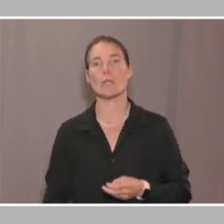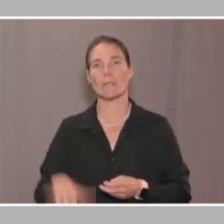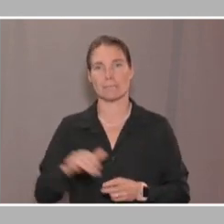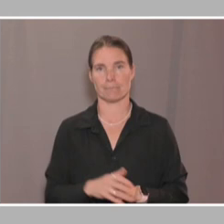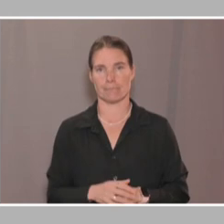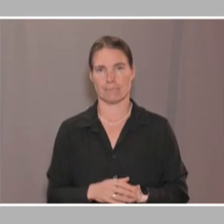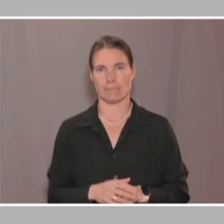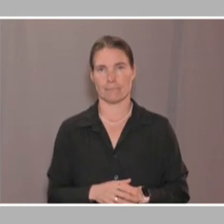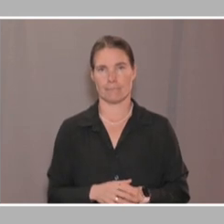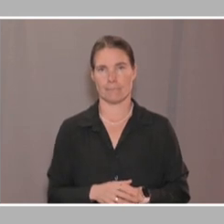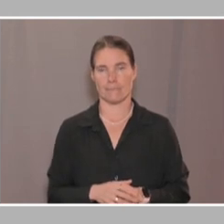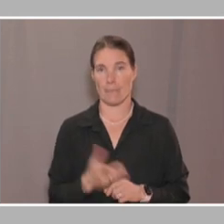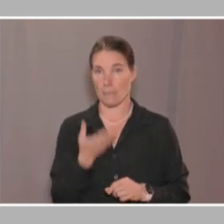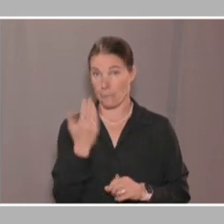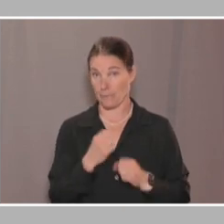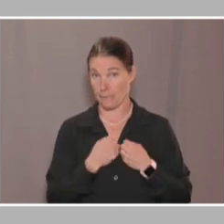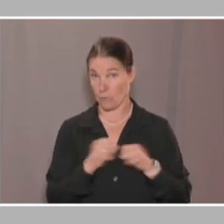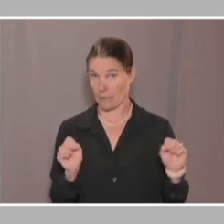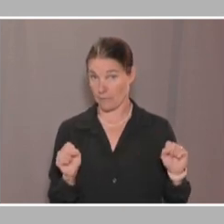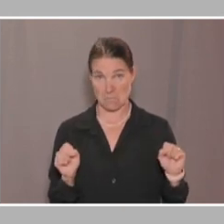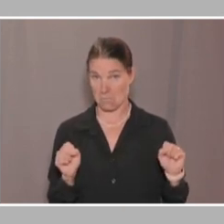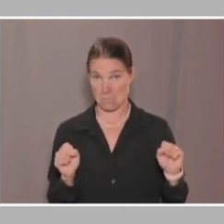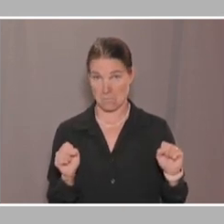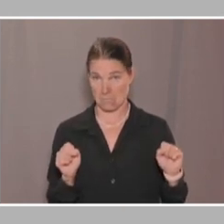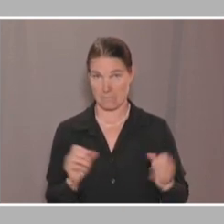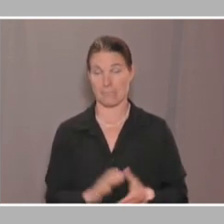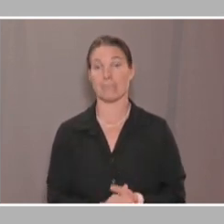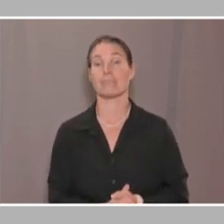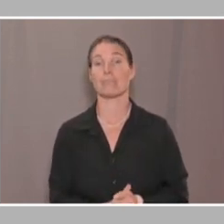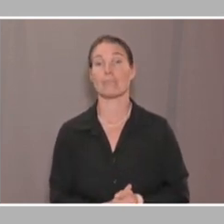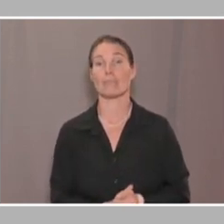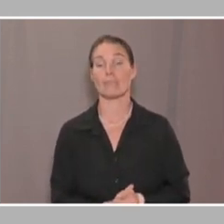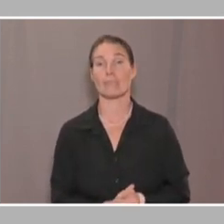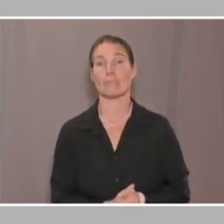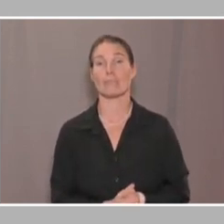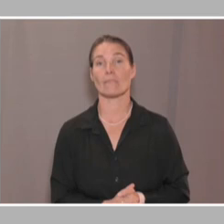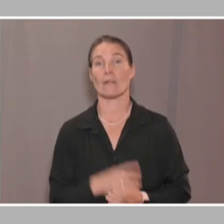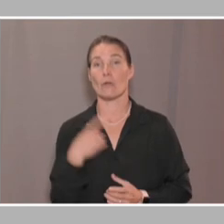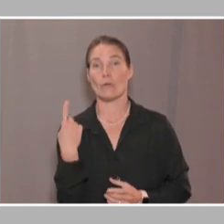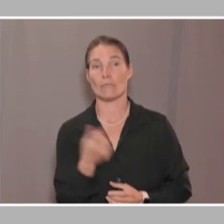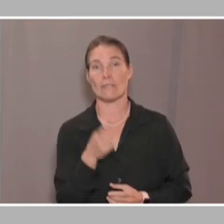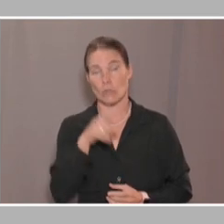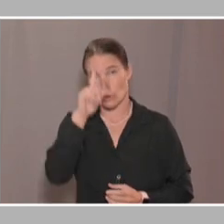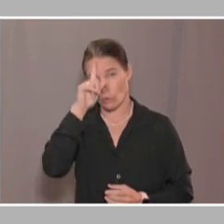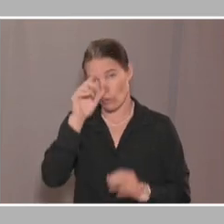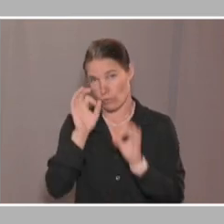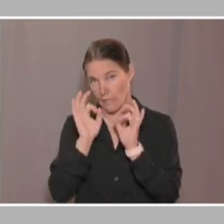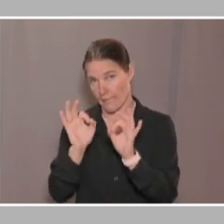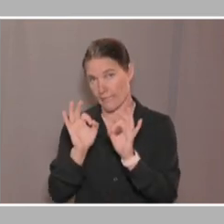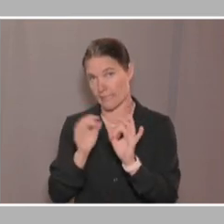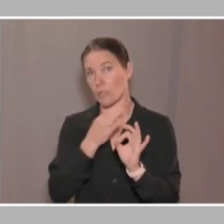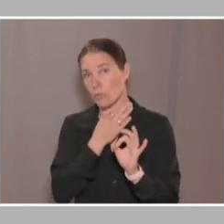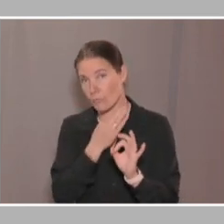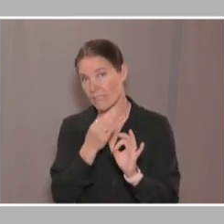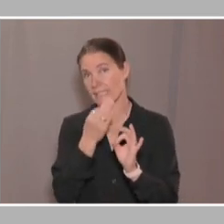Allerdings ohne den Begriff Demokratie direkt zu nutzen. Zitat: Hier sollen deutsche Lehrer die notwendige Ausbildung